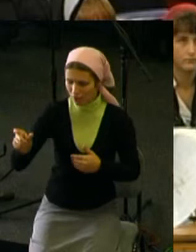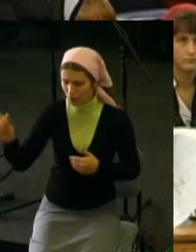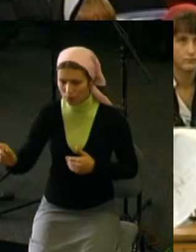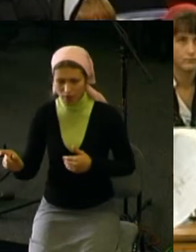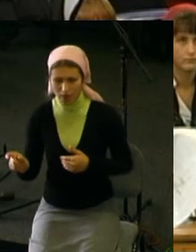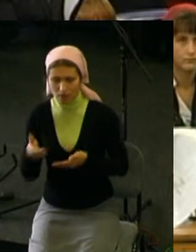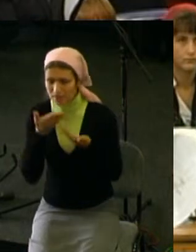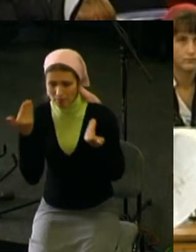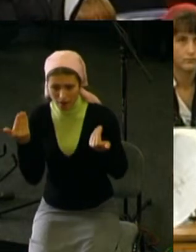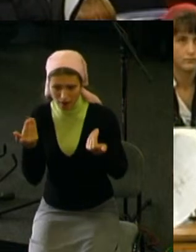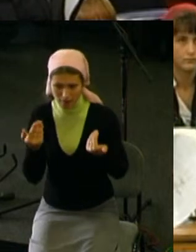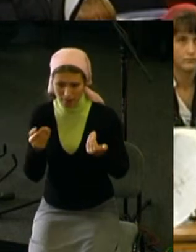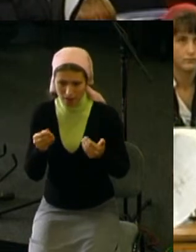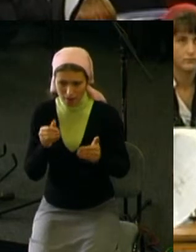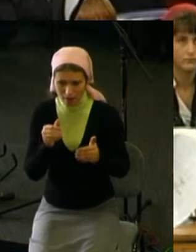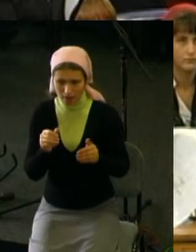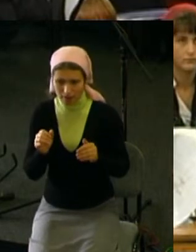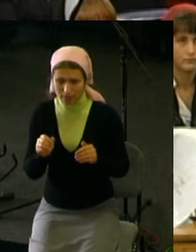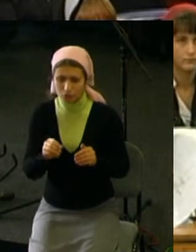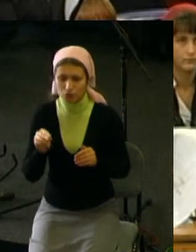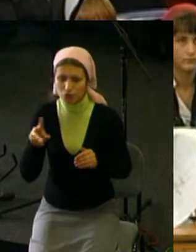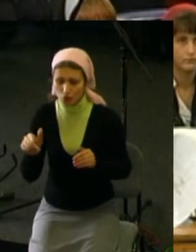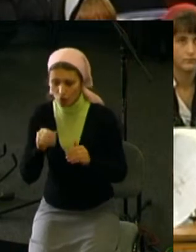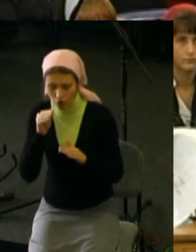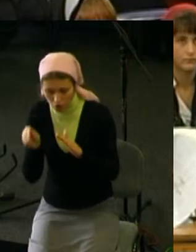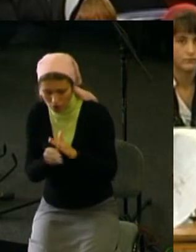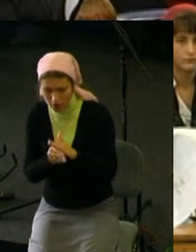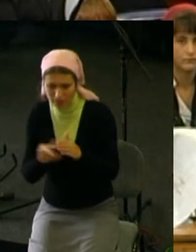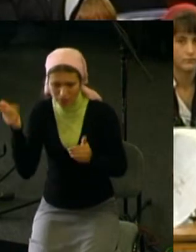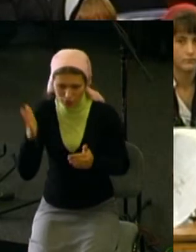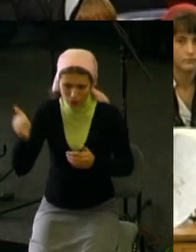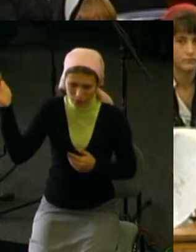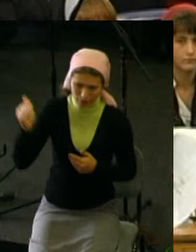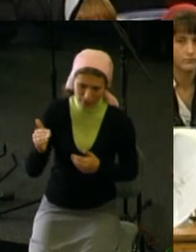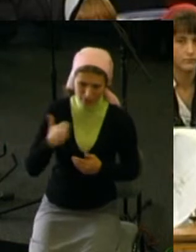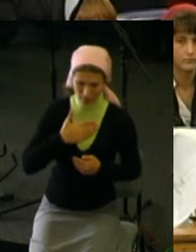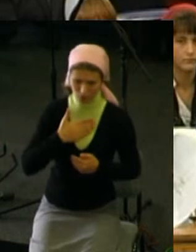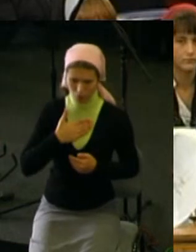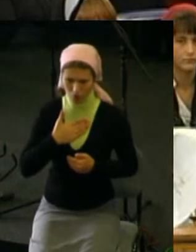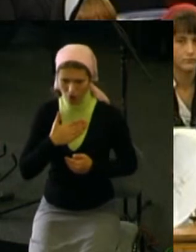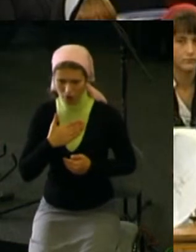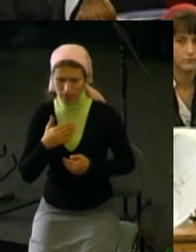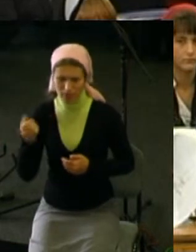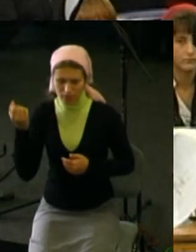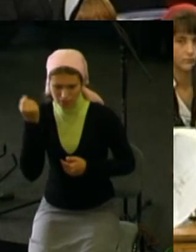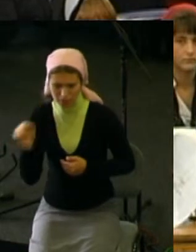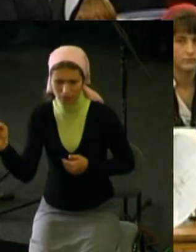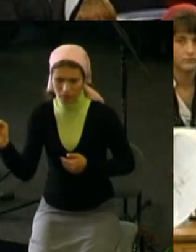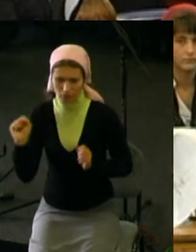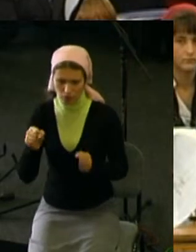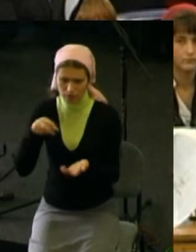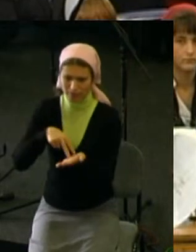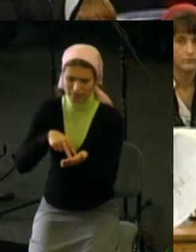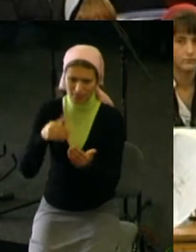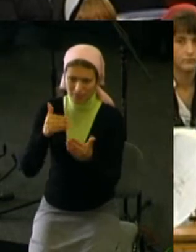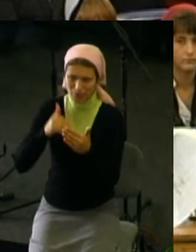тобі немає чого ховатися Господь прийде за тобою іти сміливо можете